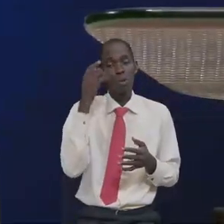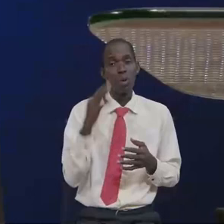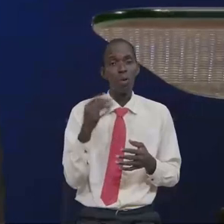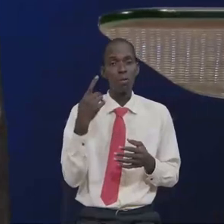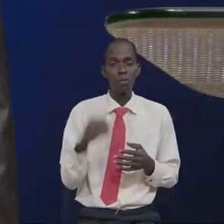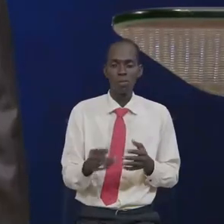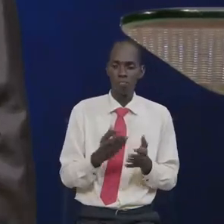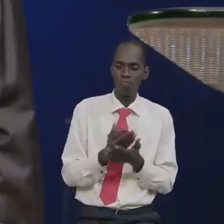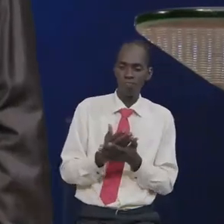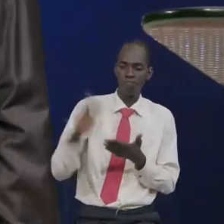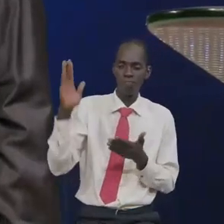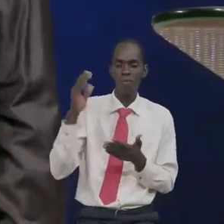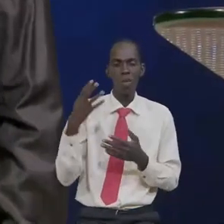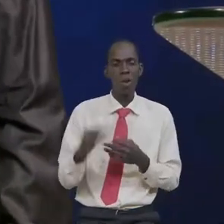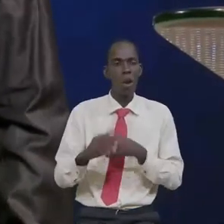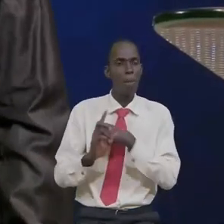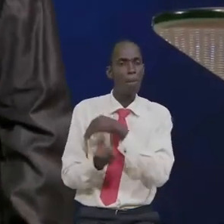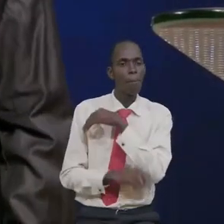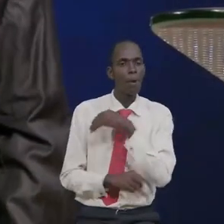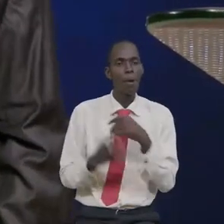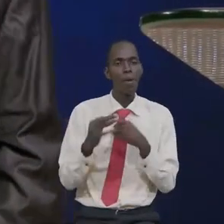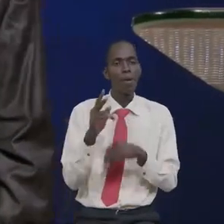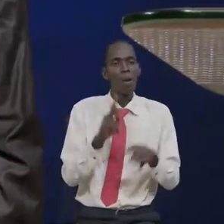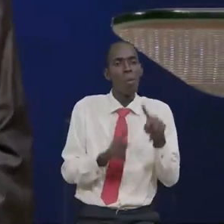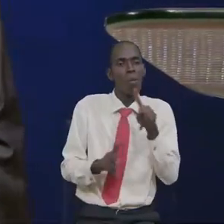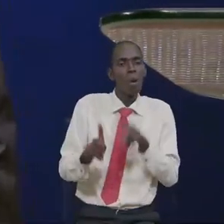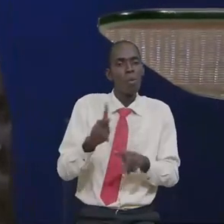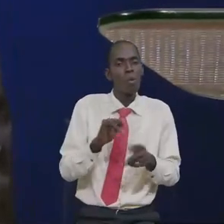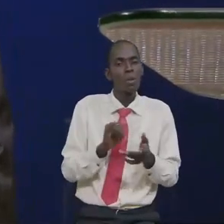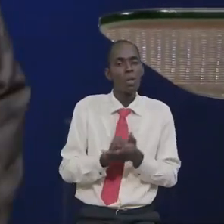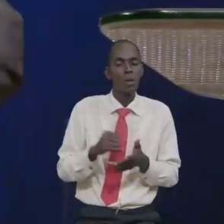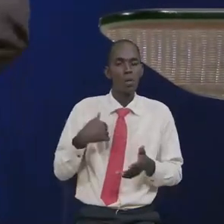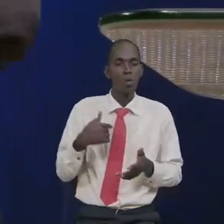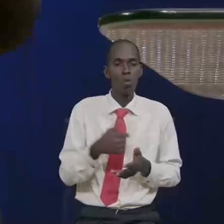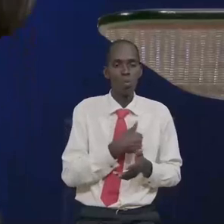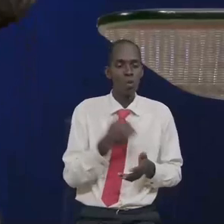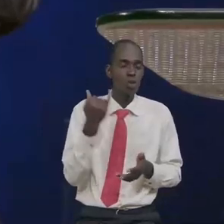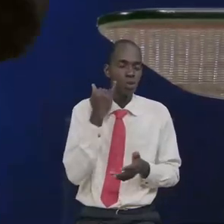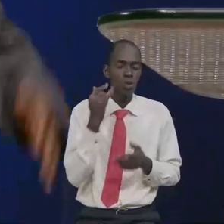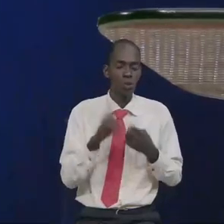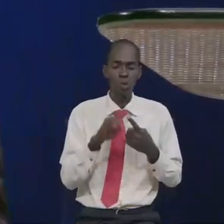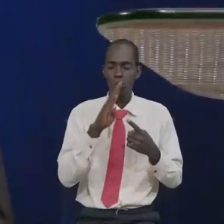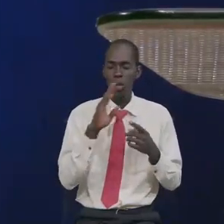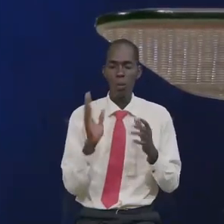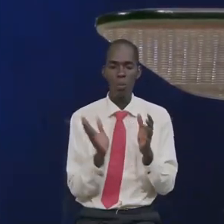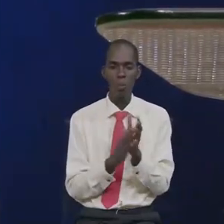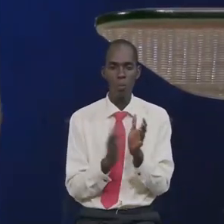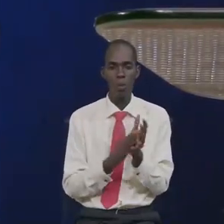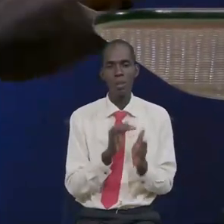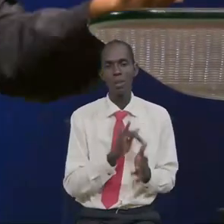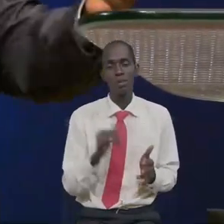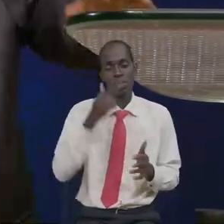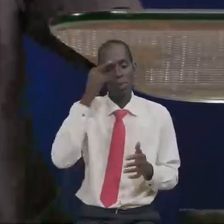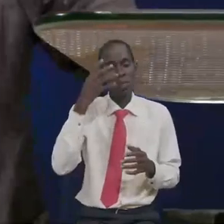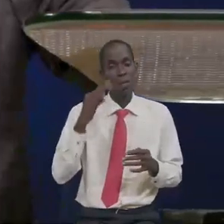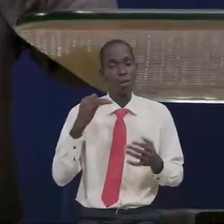de la mauvaise compréhension, à cause de la pression, à cause de cela, tout le monde